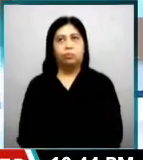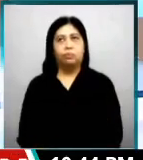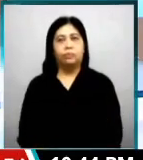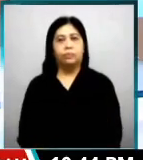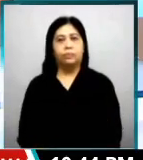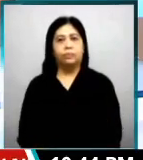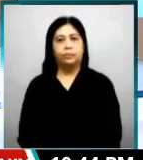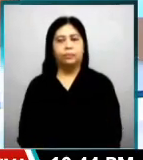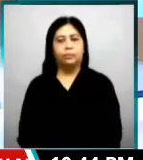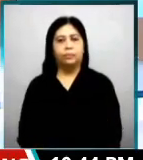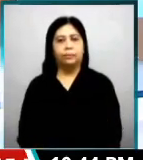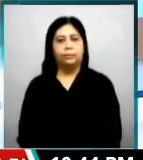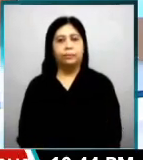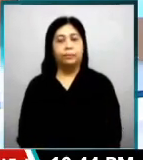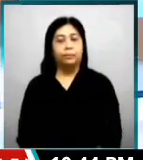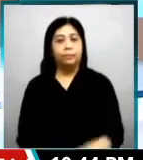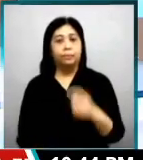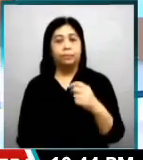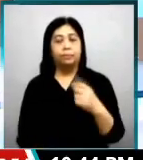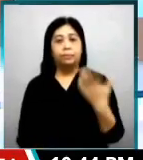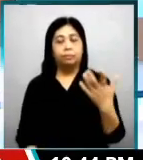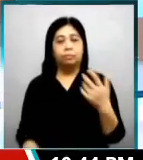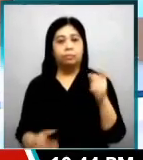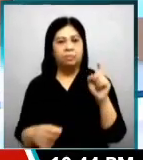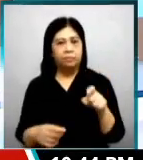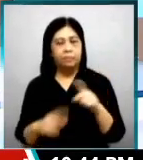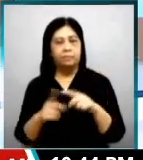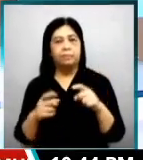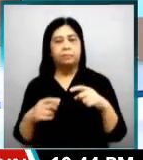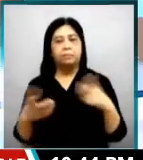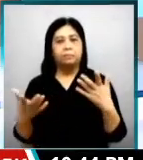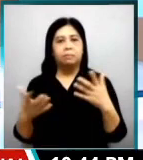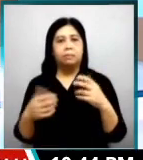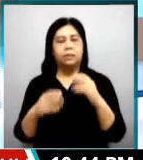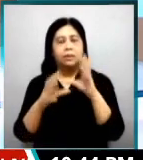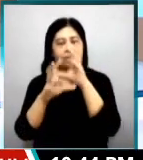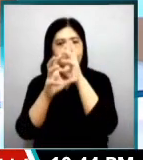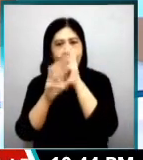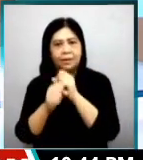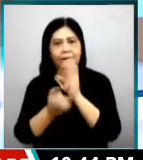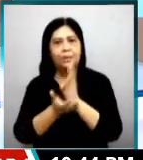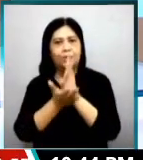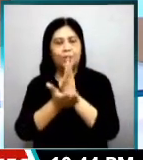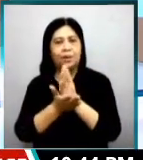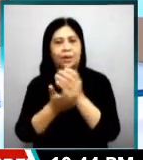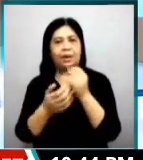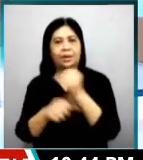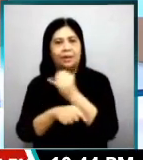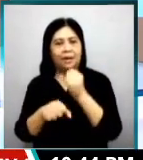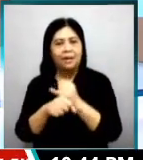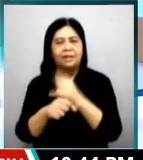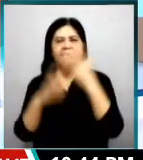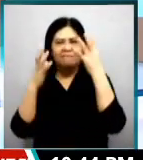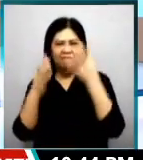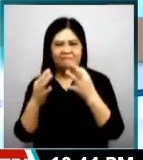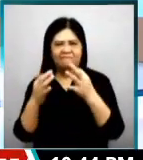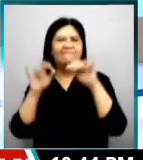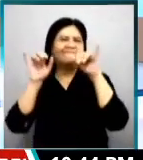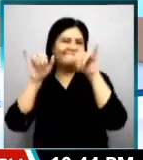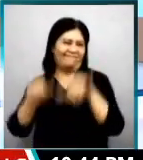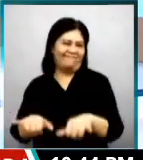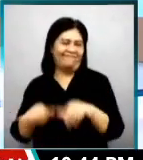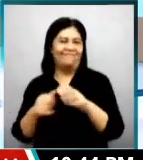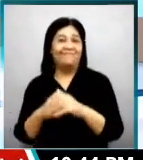Ang ilang magbabakasyon lang dapat sa Boracay, nabighani sa ganda ng isla at pinili ng magtagal doon. Kaya nga